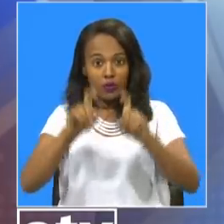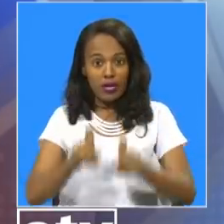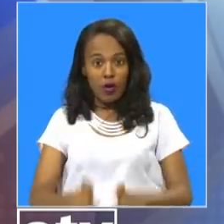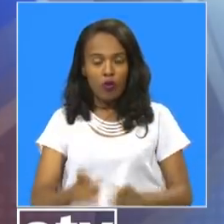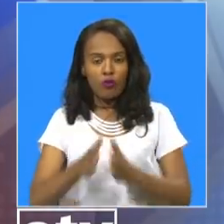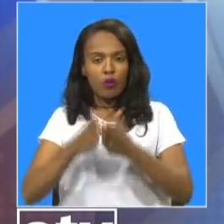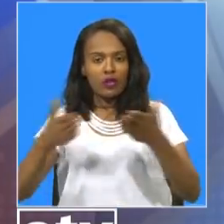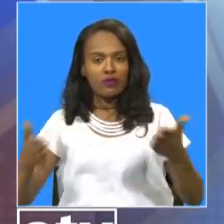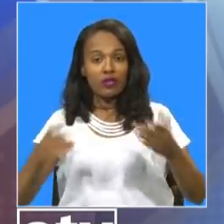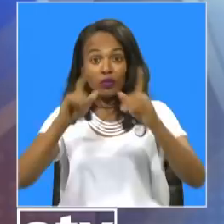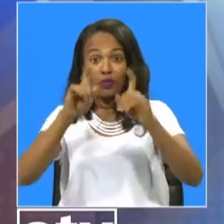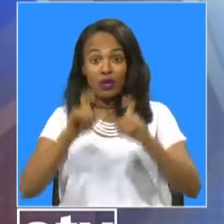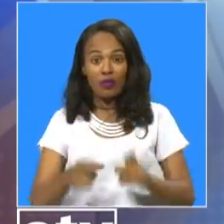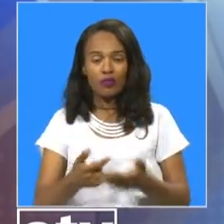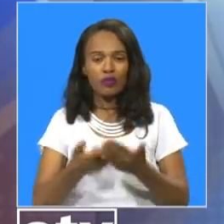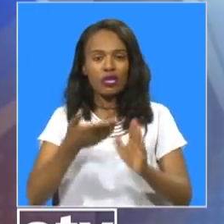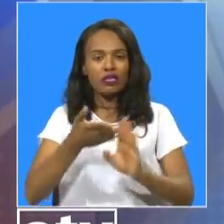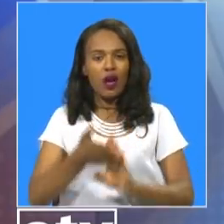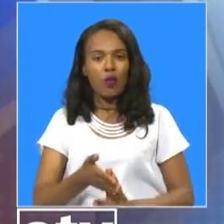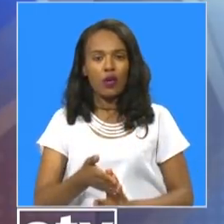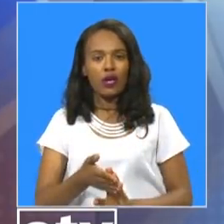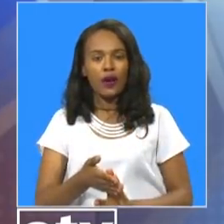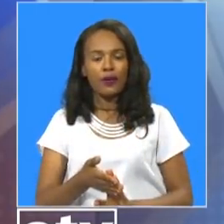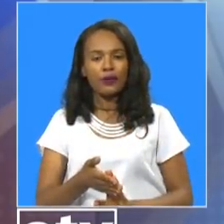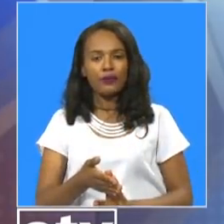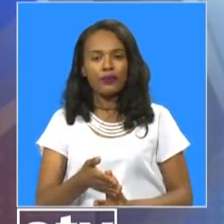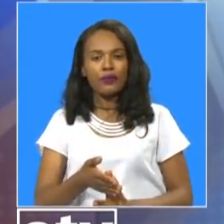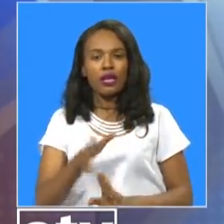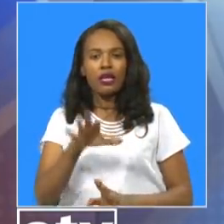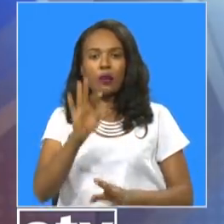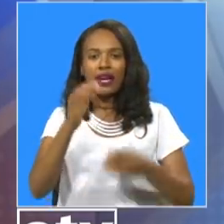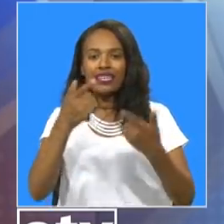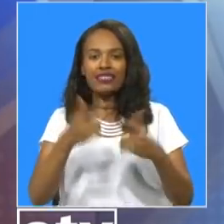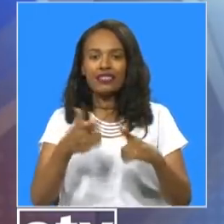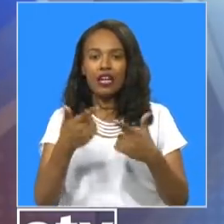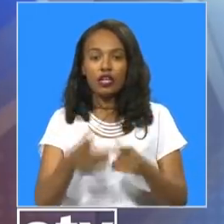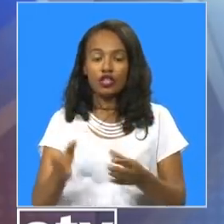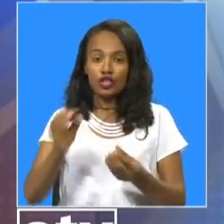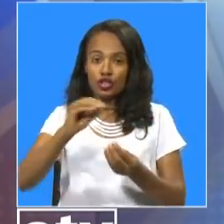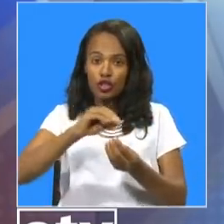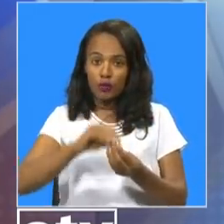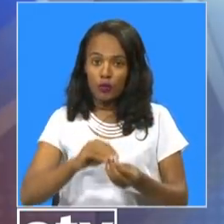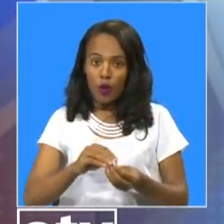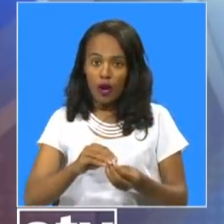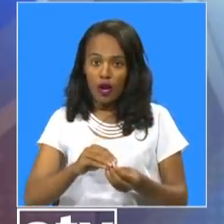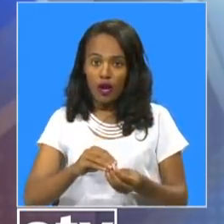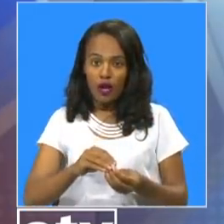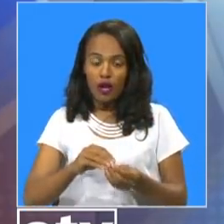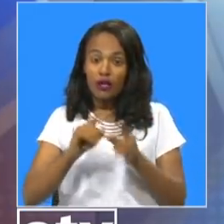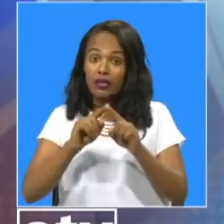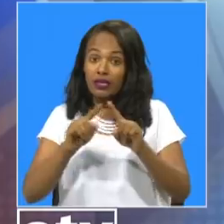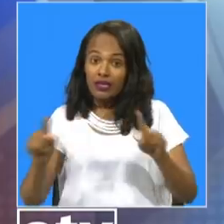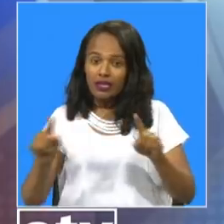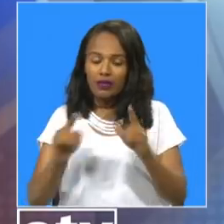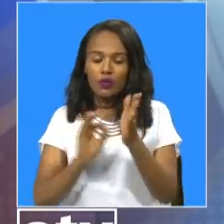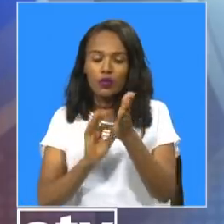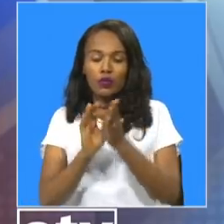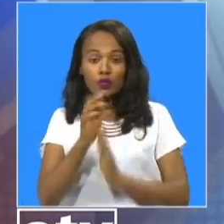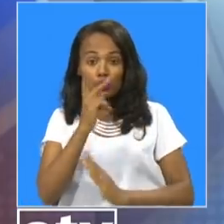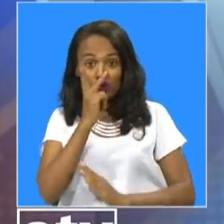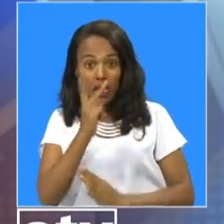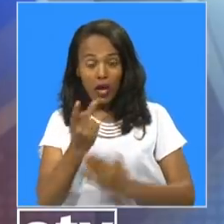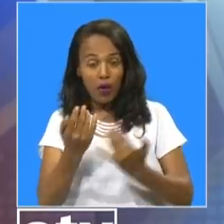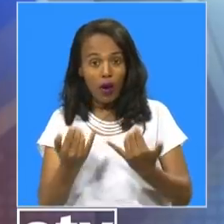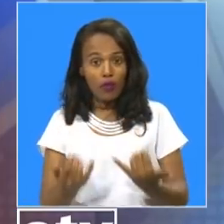የሚመረመሩትም ያው ከዛም አኳያ እንግዲህ የማግኘት እድላችንም ጨምሯል። ነገር ግን እንግዲህ ቁጥሩን ስናየው